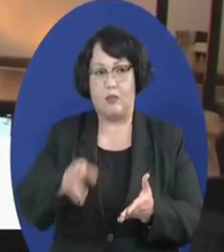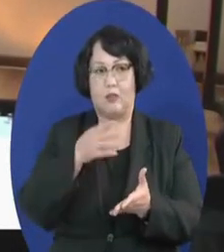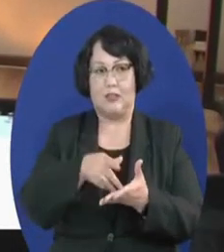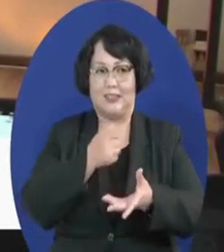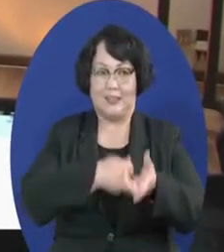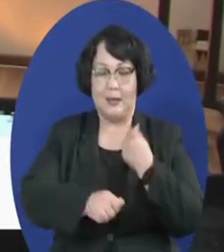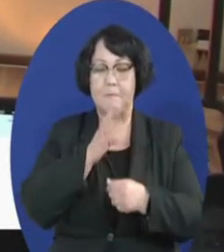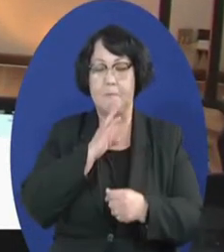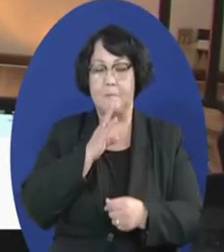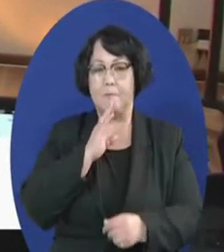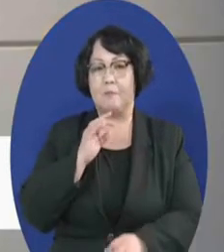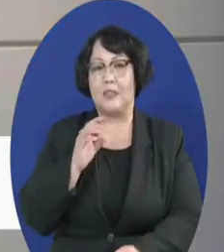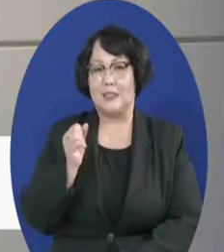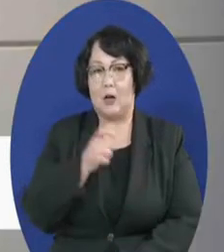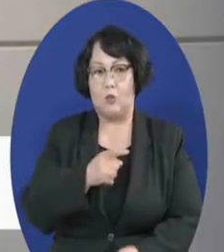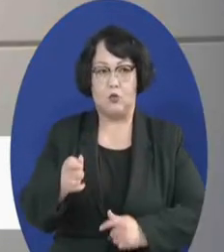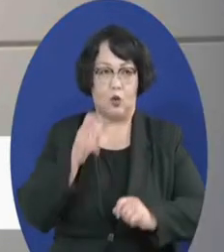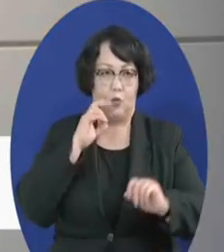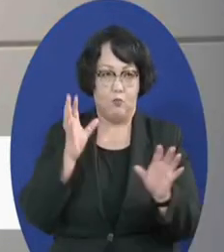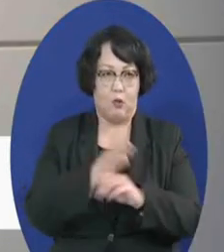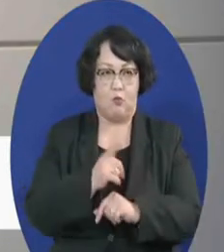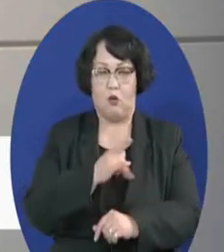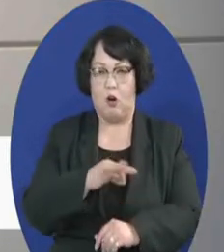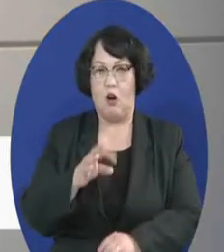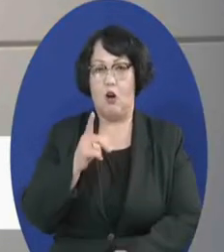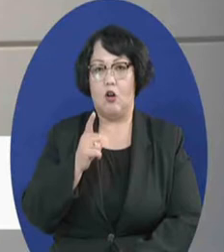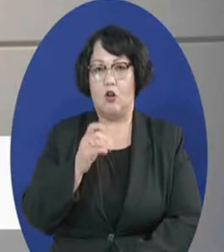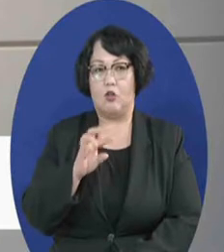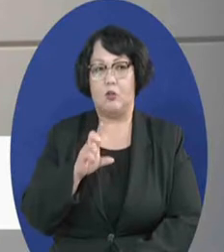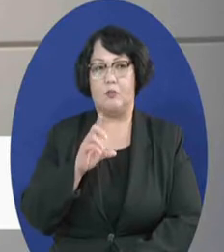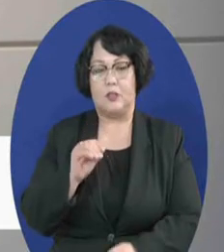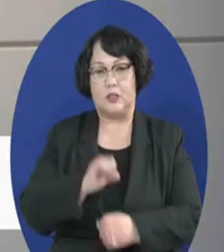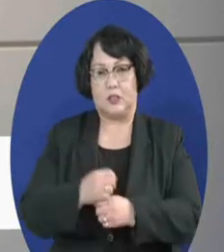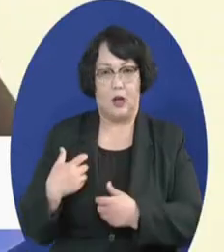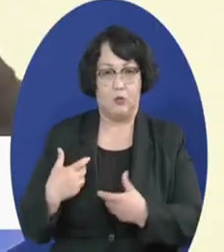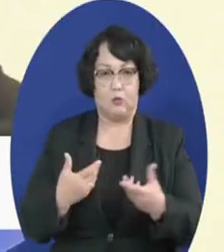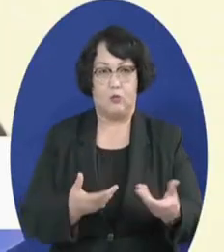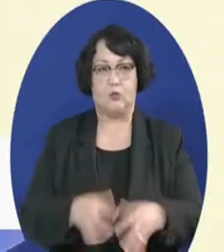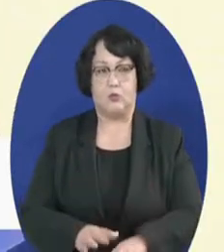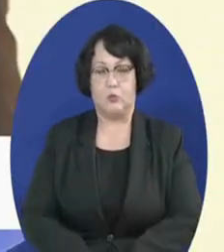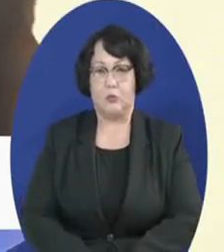худалдаалахар энэ сарын ихээр санхүүгийн зохицуулахороо хөрөнгийн биржэд хүлээлгэн өгчээ.